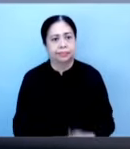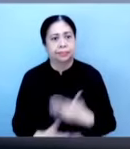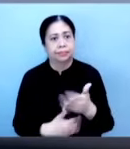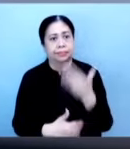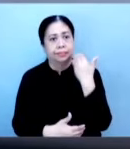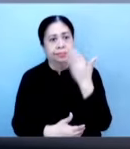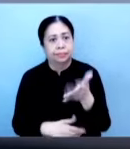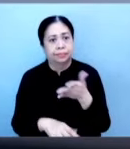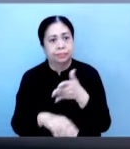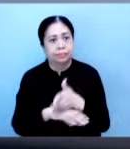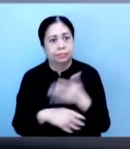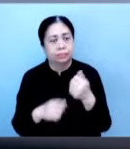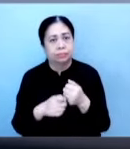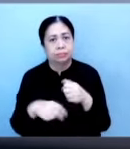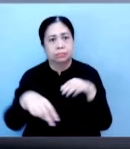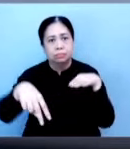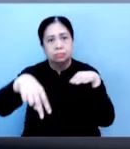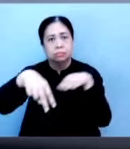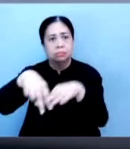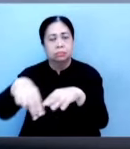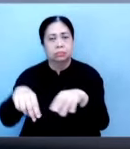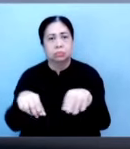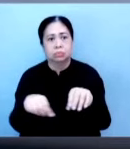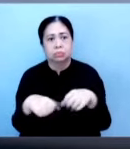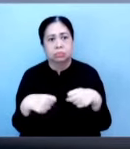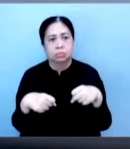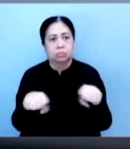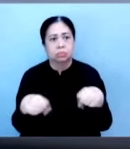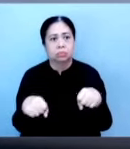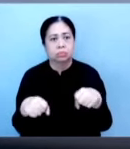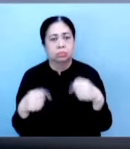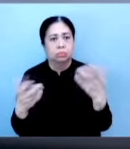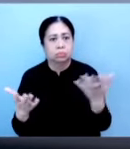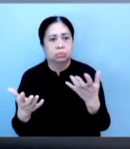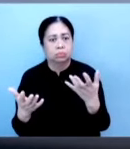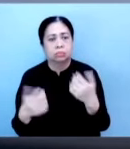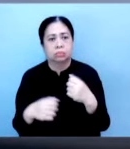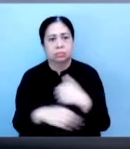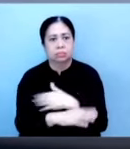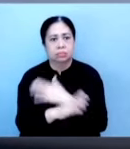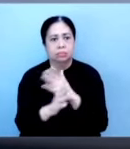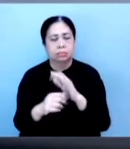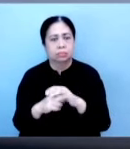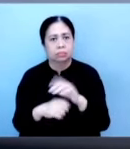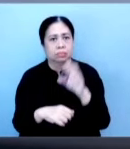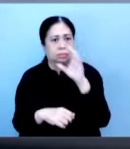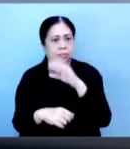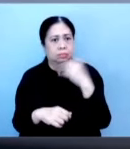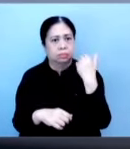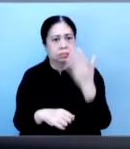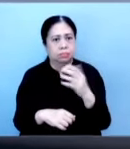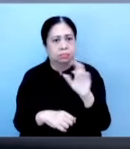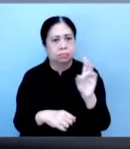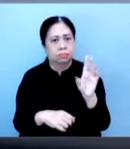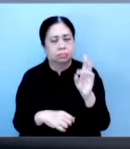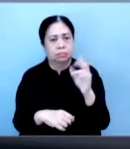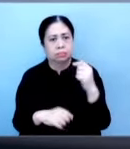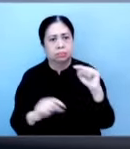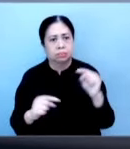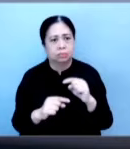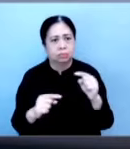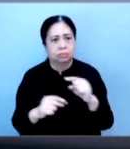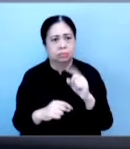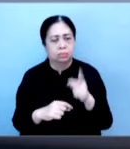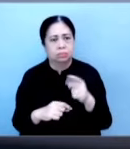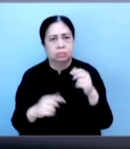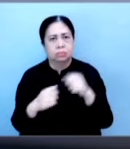matapos mabangga ng pulis na Rider sa Davao City sa Cebu naman isa ang patay habang L ang sug matapos